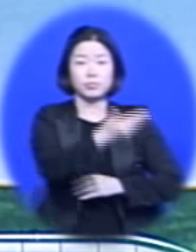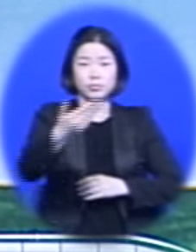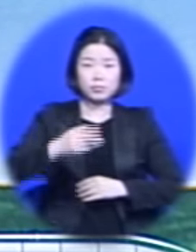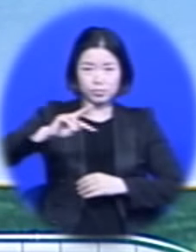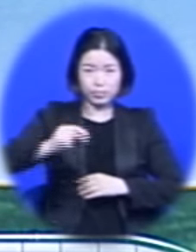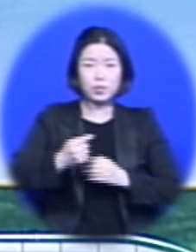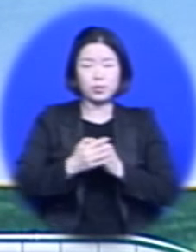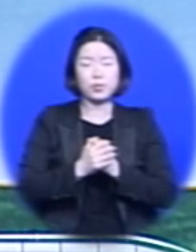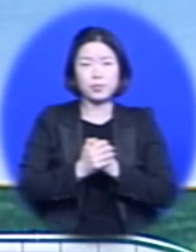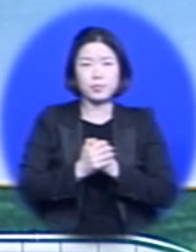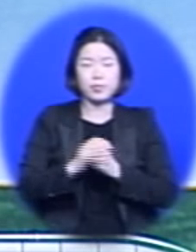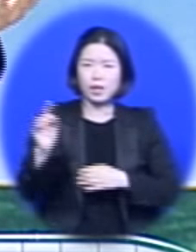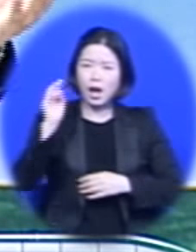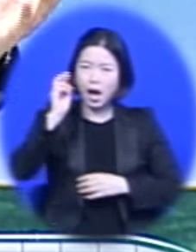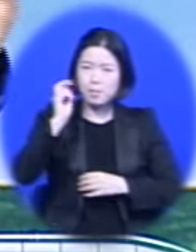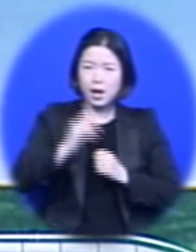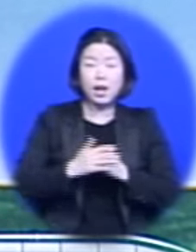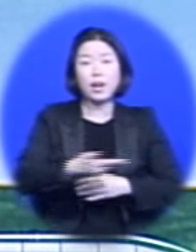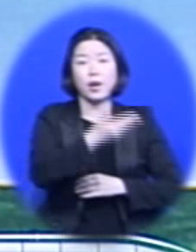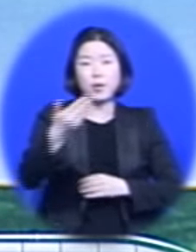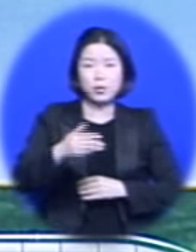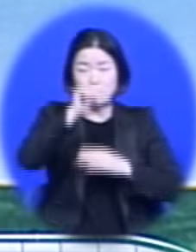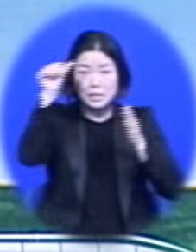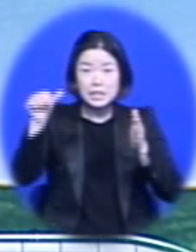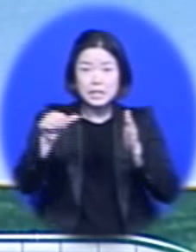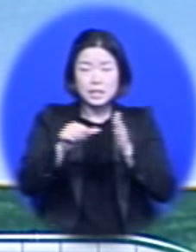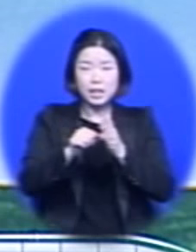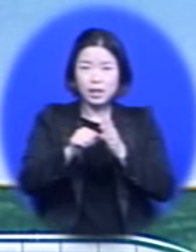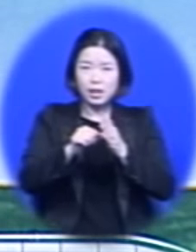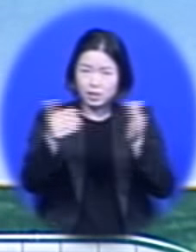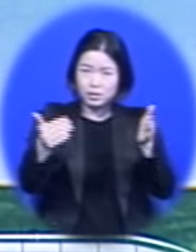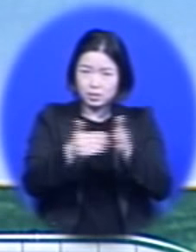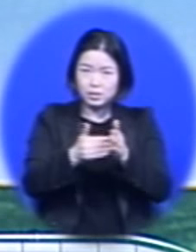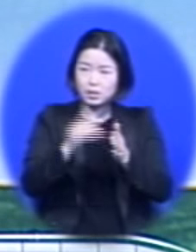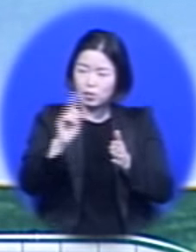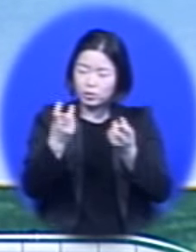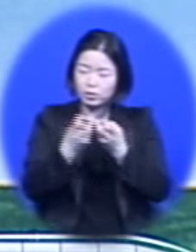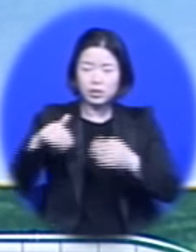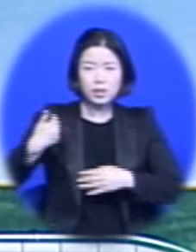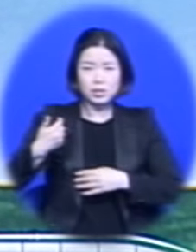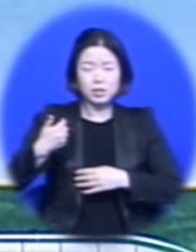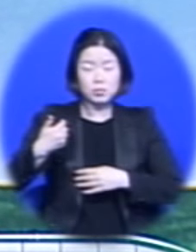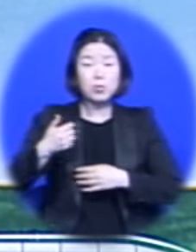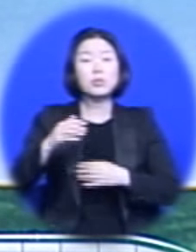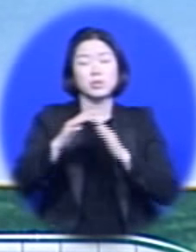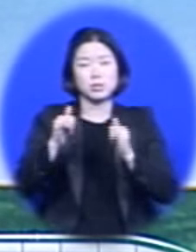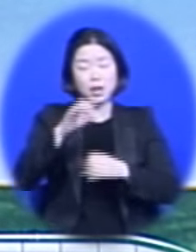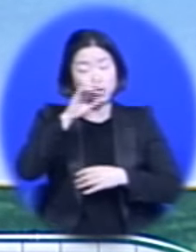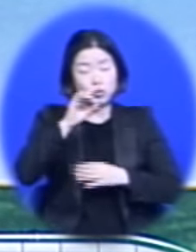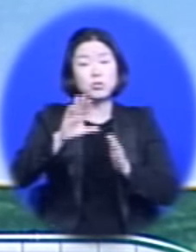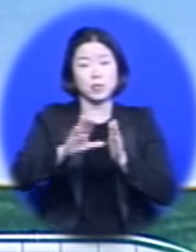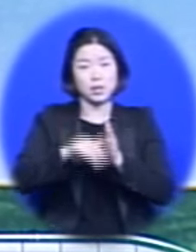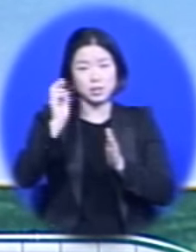여러분들도 아마 여러분의 인생의 마무리가 어떻게 될지 궁금하신 분들이 있으실 겁니다. 내